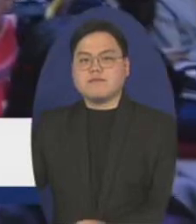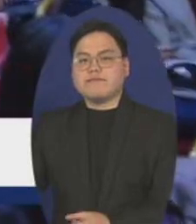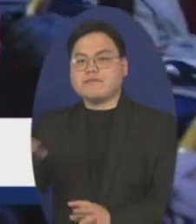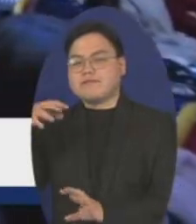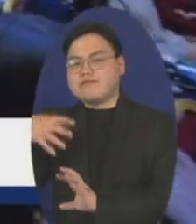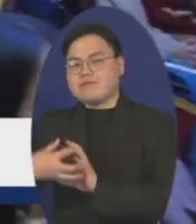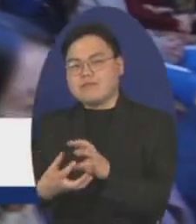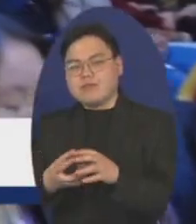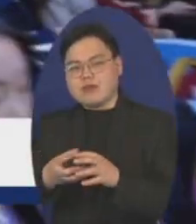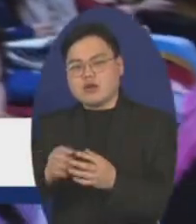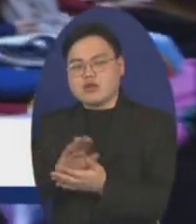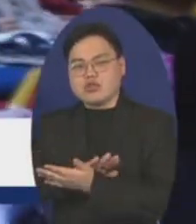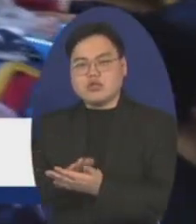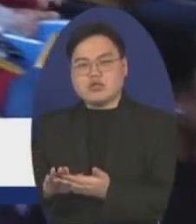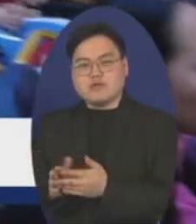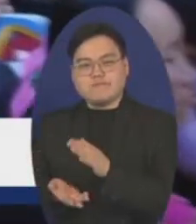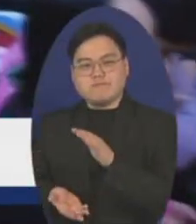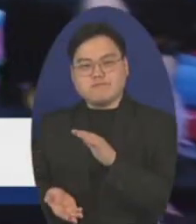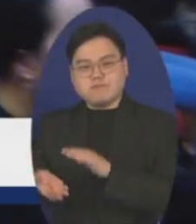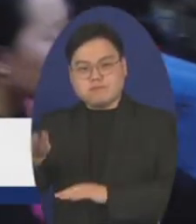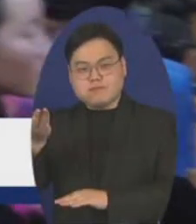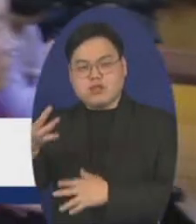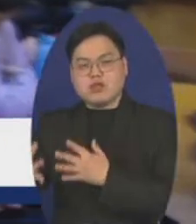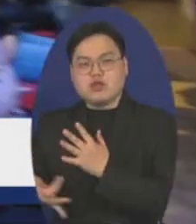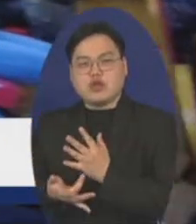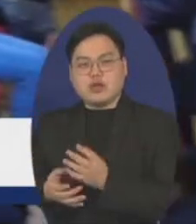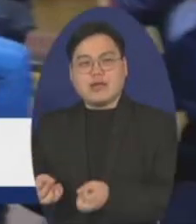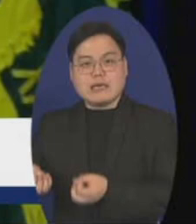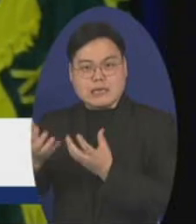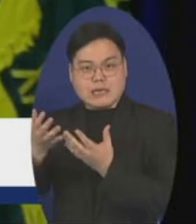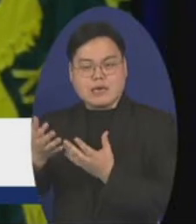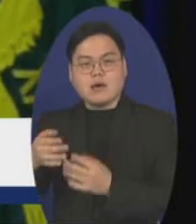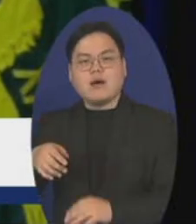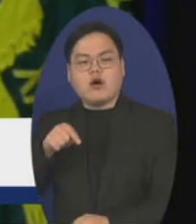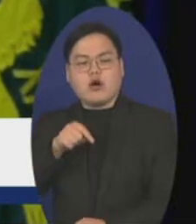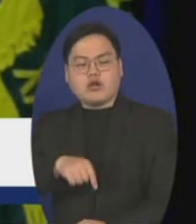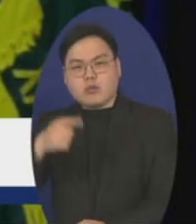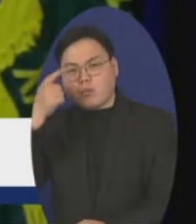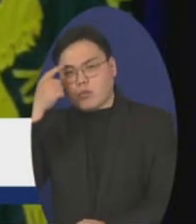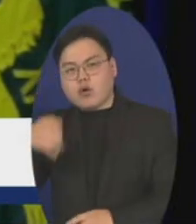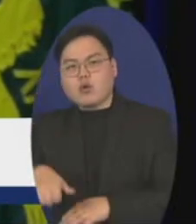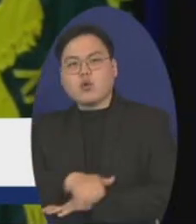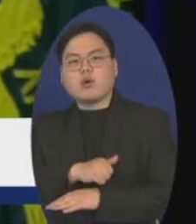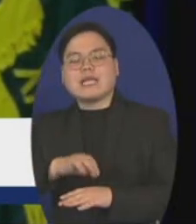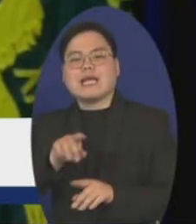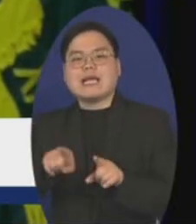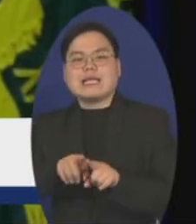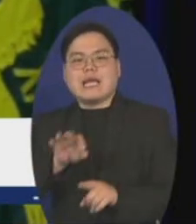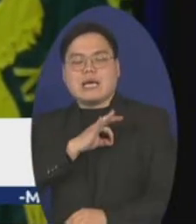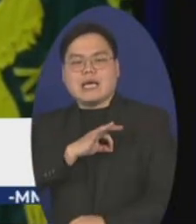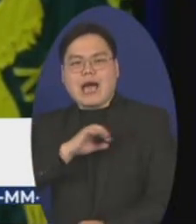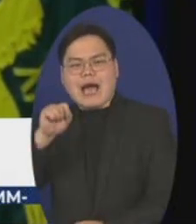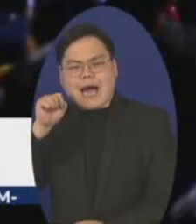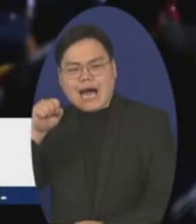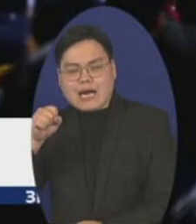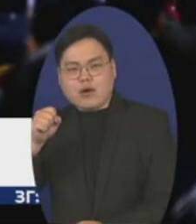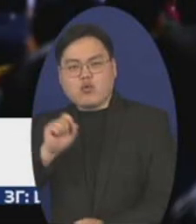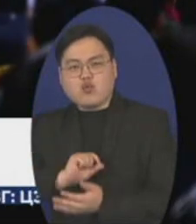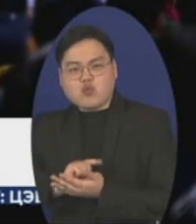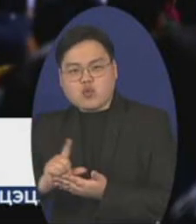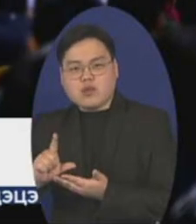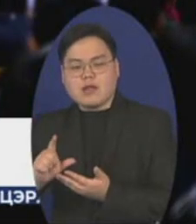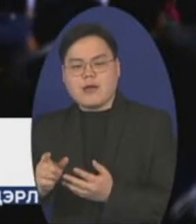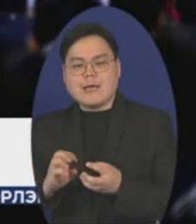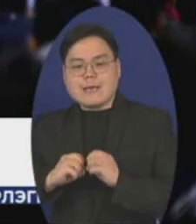Дэлхийн нийтийн чиг хандлага хувьсан өөрчлөгдөж нийгмийн шинэ хэв журамд илгэрсэн өнөө цаг технологийн дэвшлиг ашиглан ардчлалыг илүү төгөлдршүүлэхэд